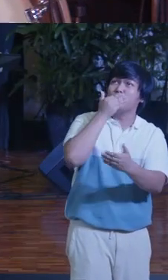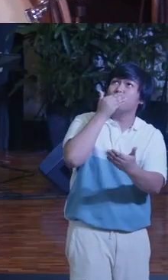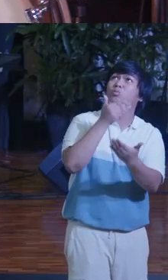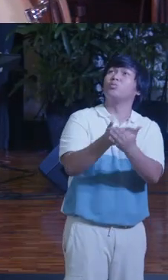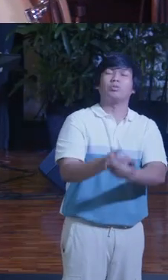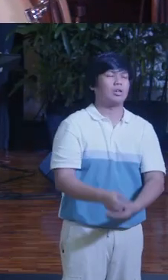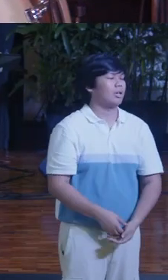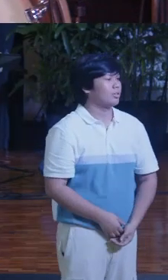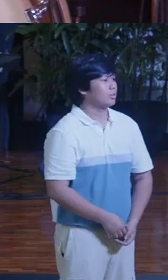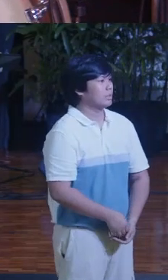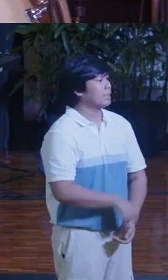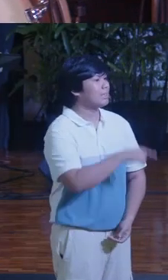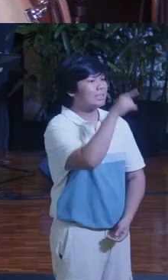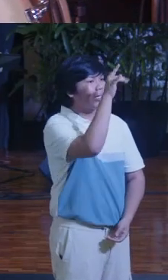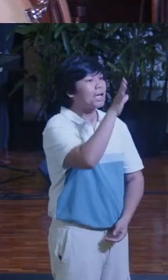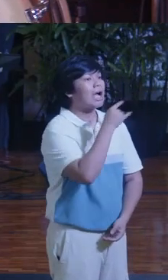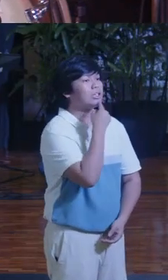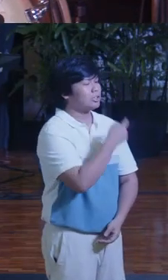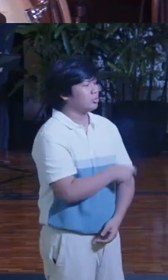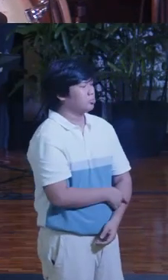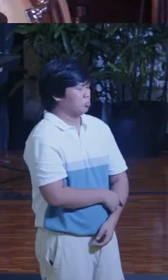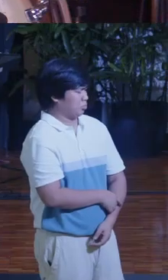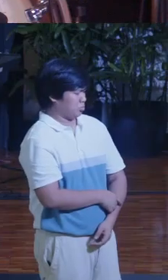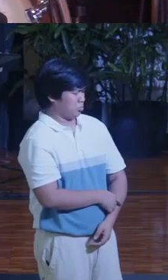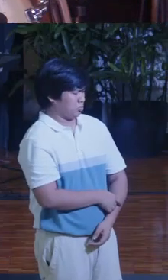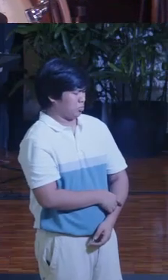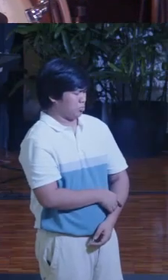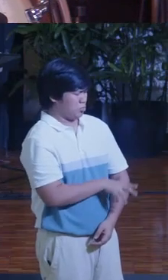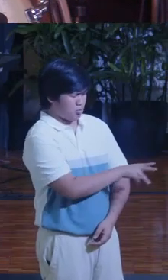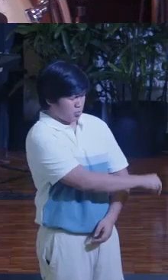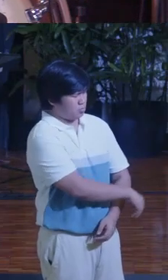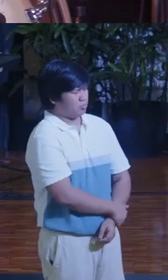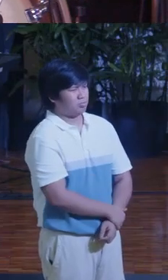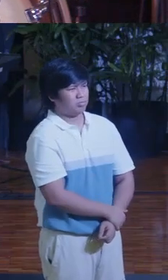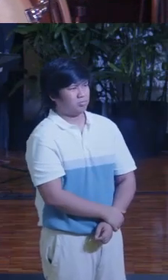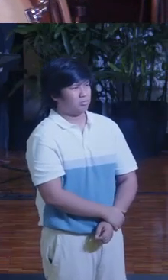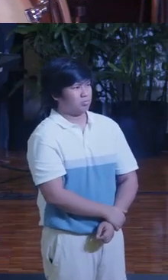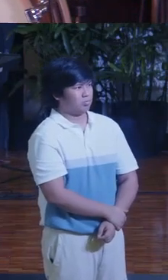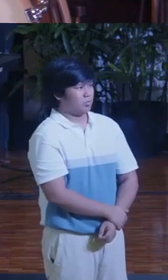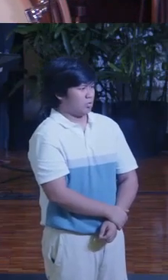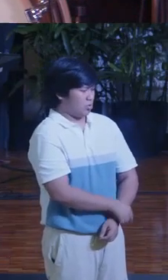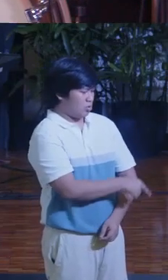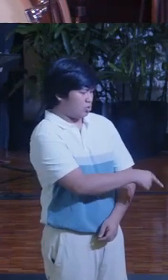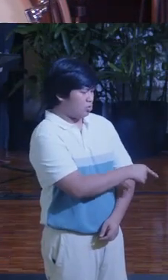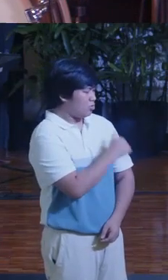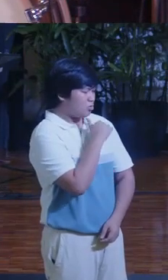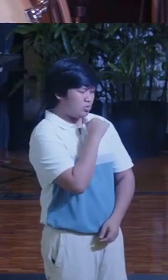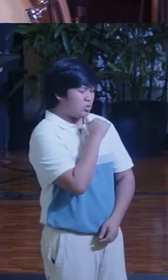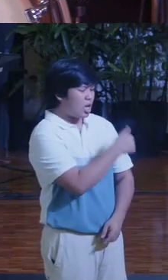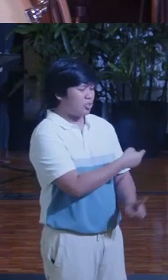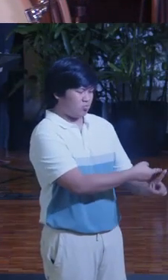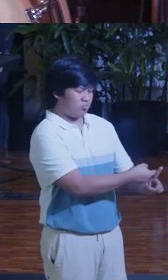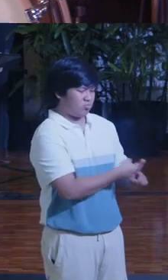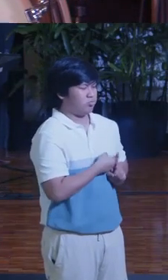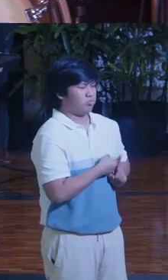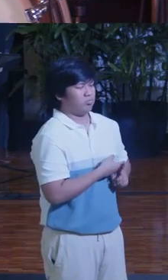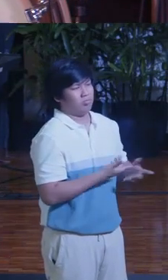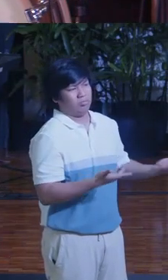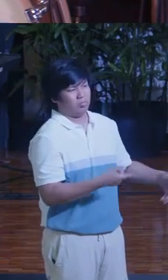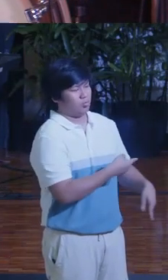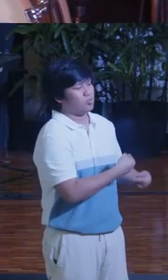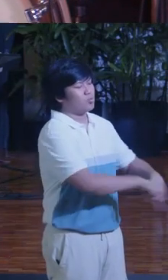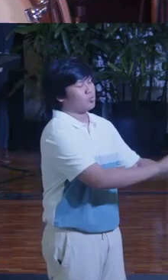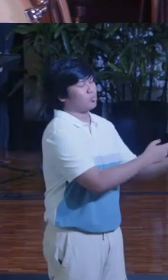kapatid, meron lang kayong isang bad work. Tapos na po kayo. Ang punta